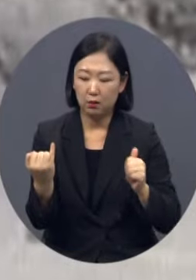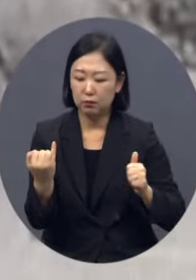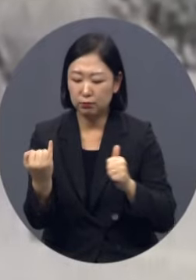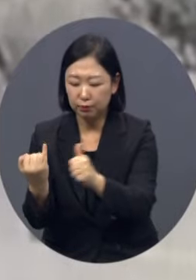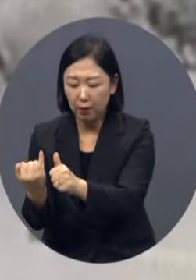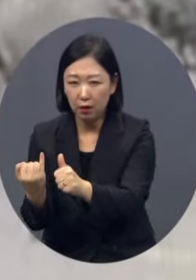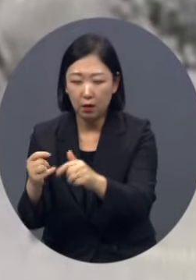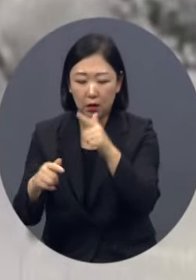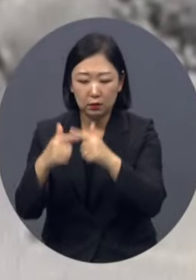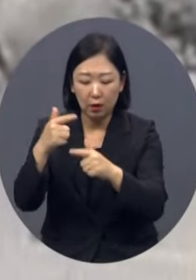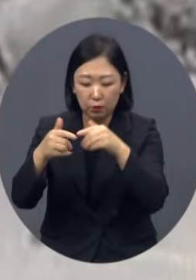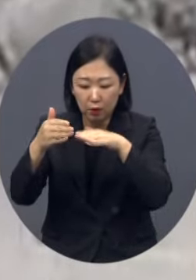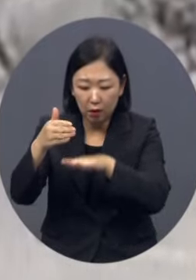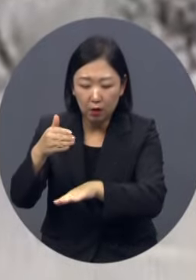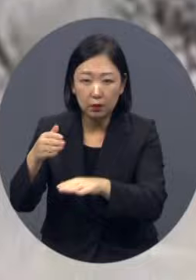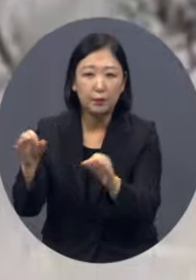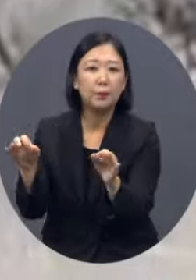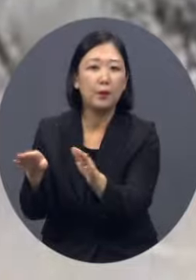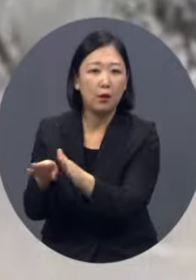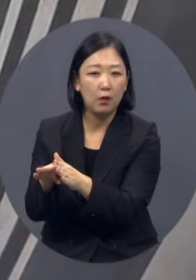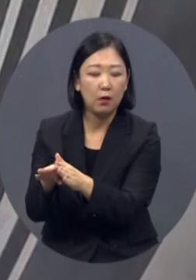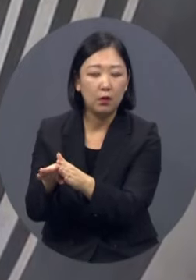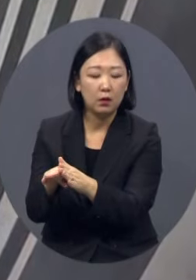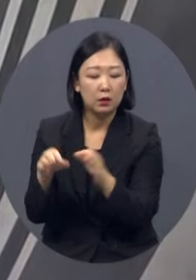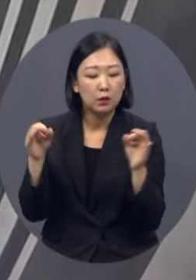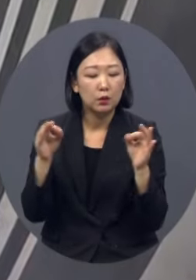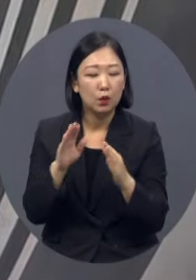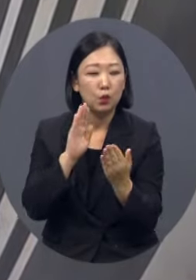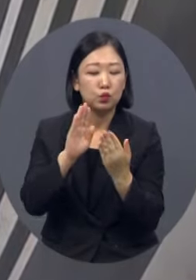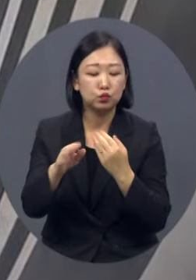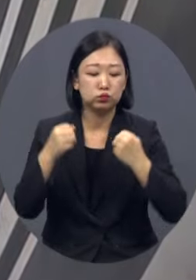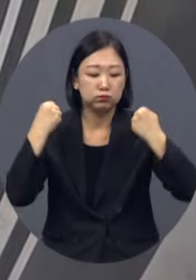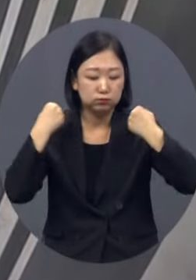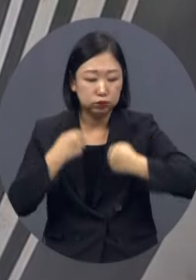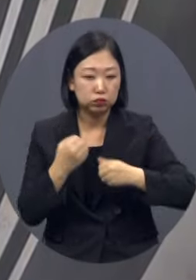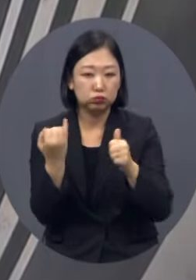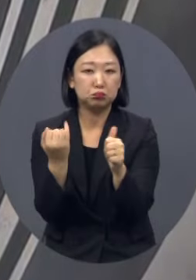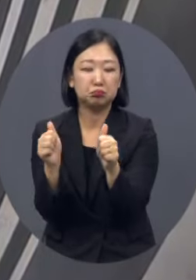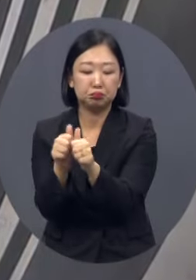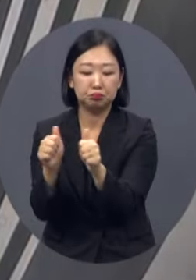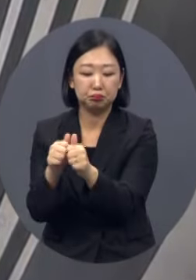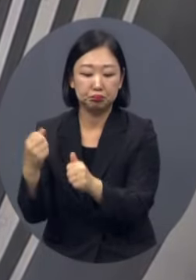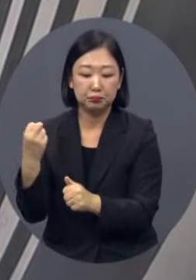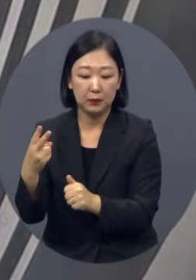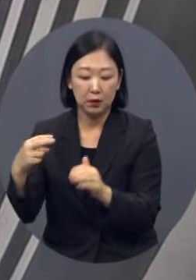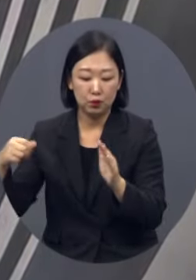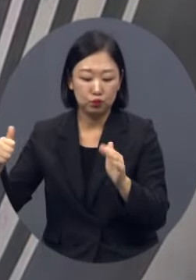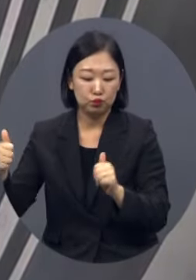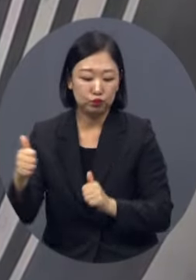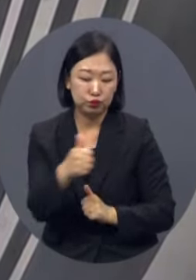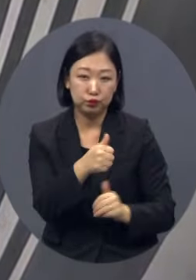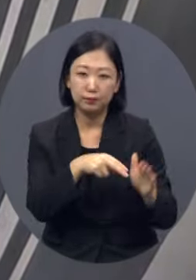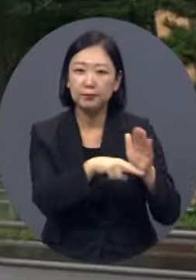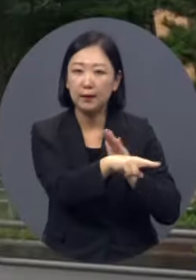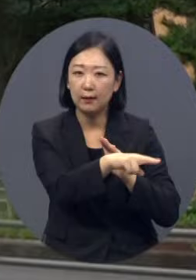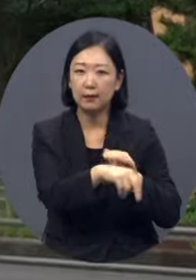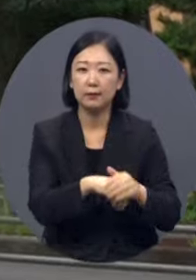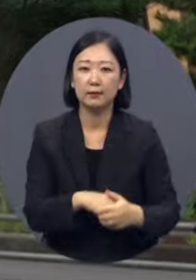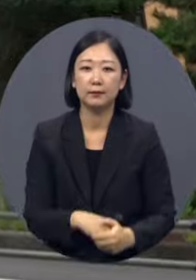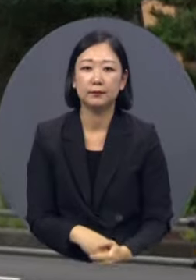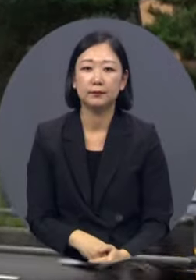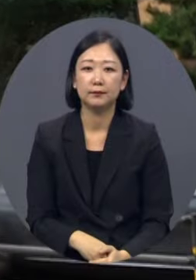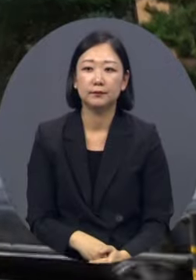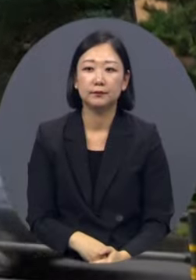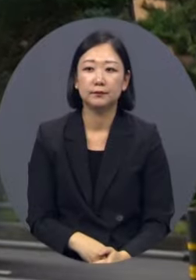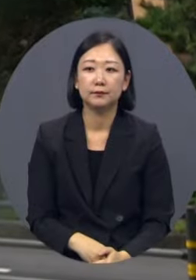나무 아래로 사라집니다 잠시후 가방을 맨 남성이 걸어왔던 쪽으로 급하게 달아납니다 저희